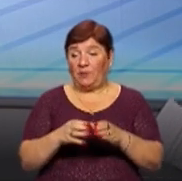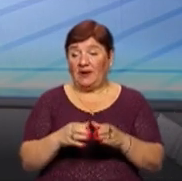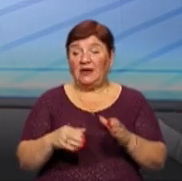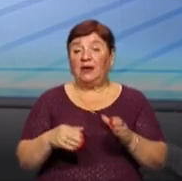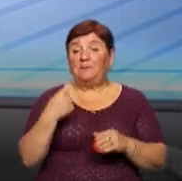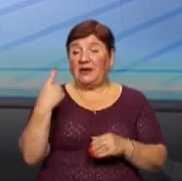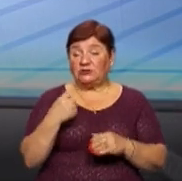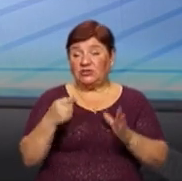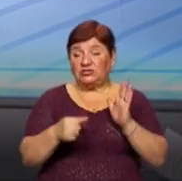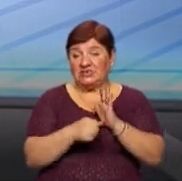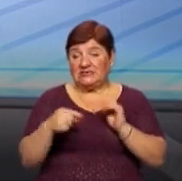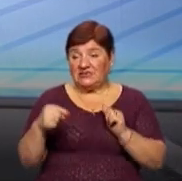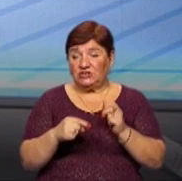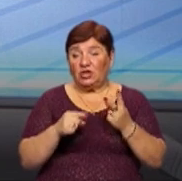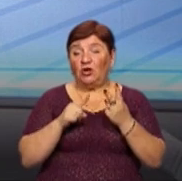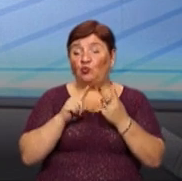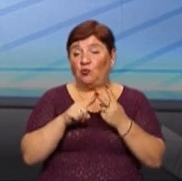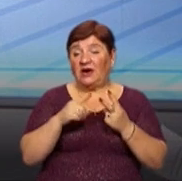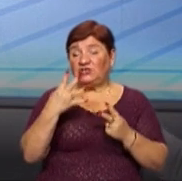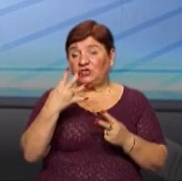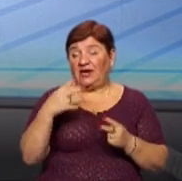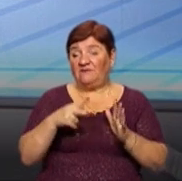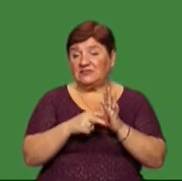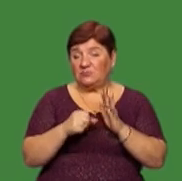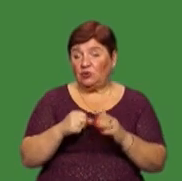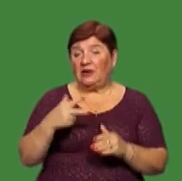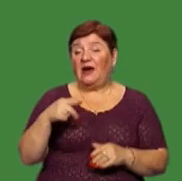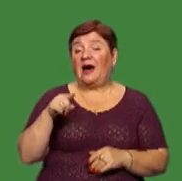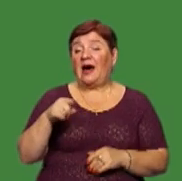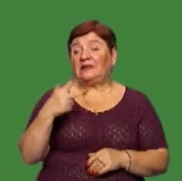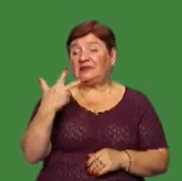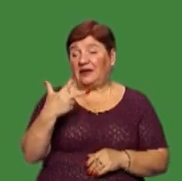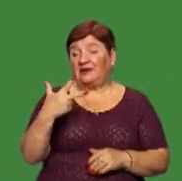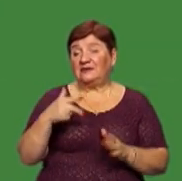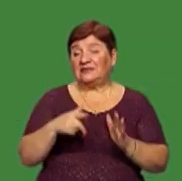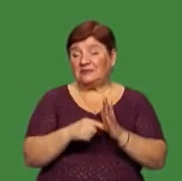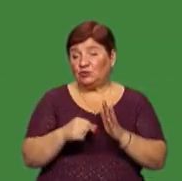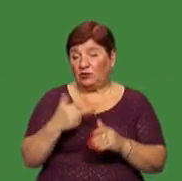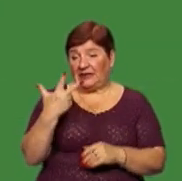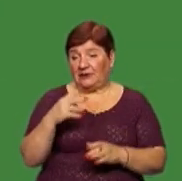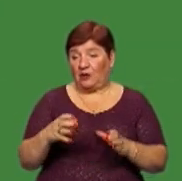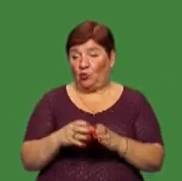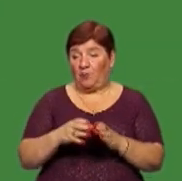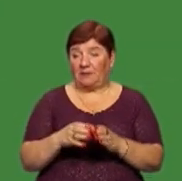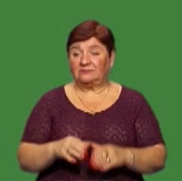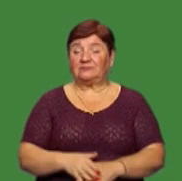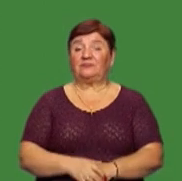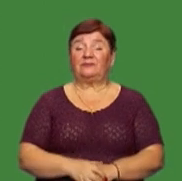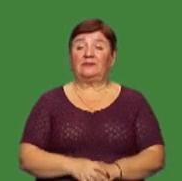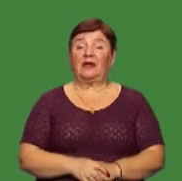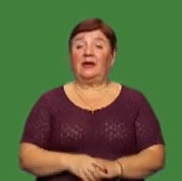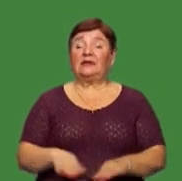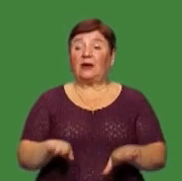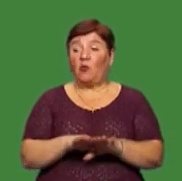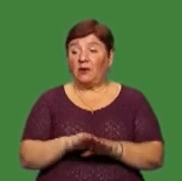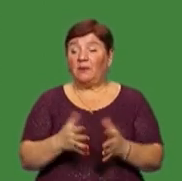мають 6 тисяч пенсій, друга група 4800 і третя група 3700. Також саме діти, які стали інвалідами внаслідок Чорнобильської катастрофи,